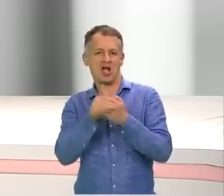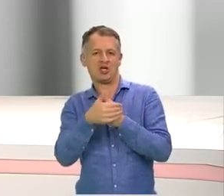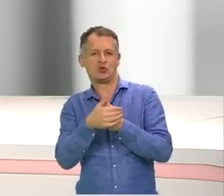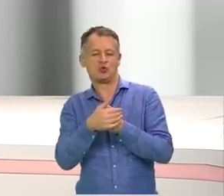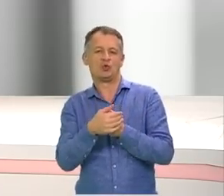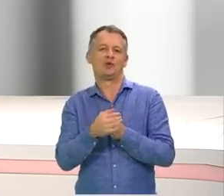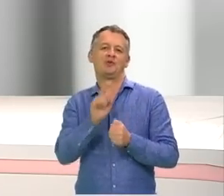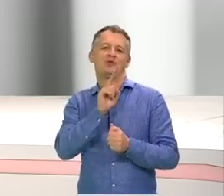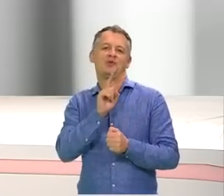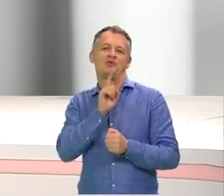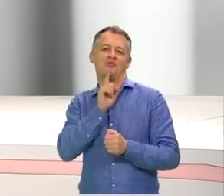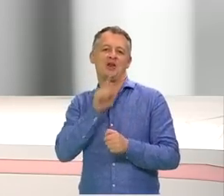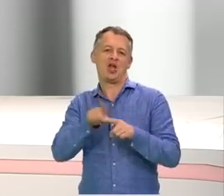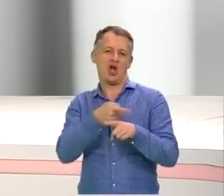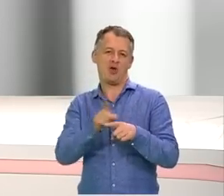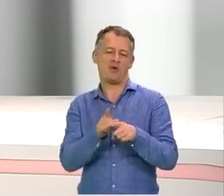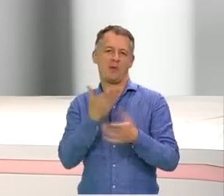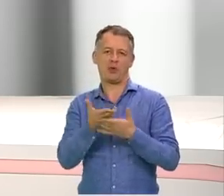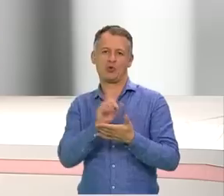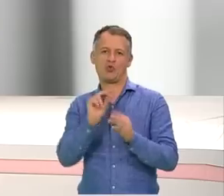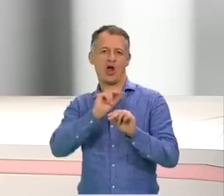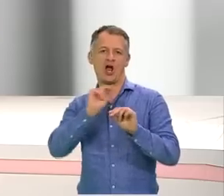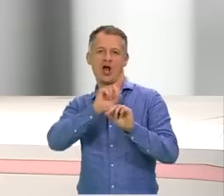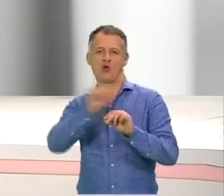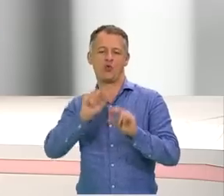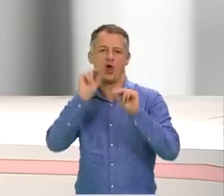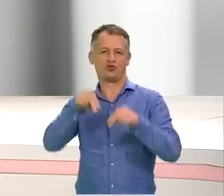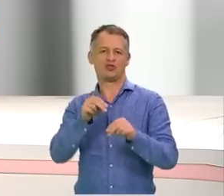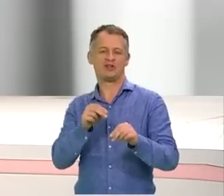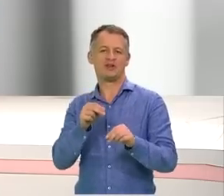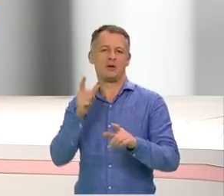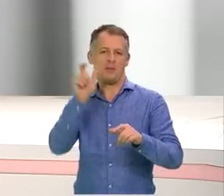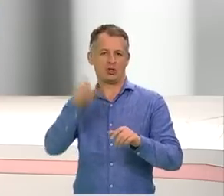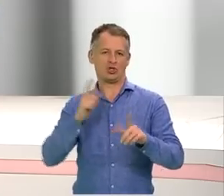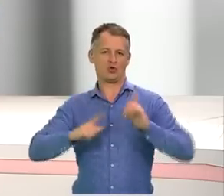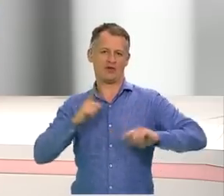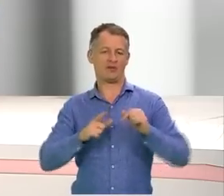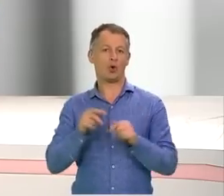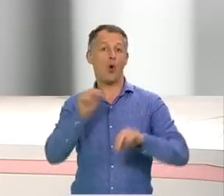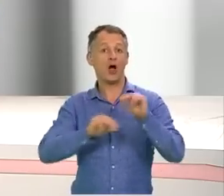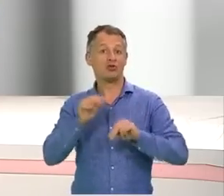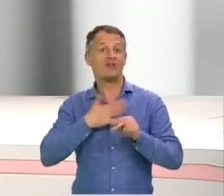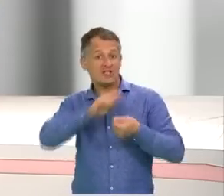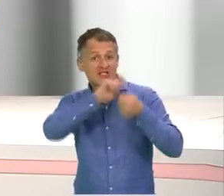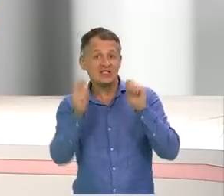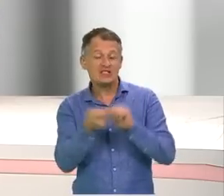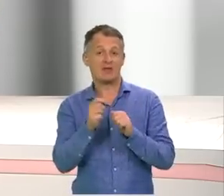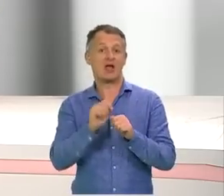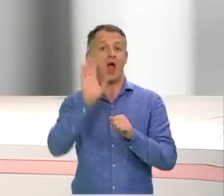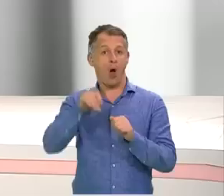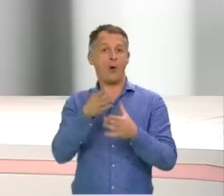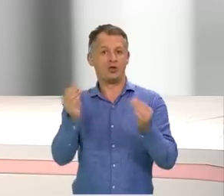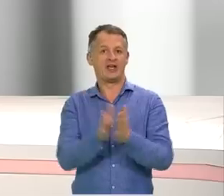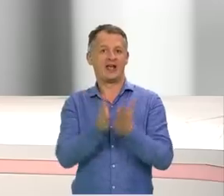să nu devină victime sigure. O asociație vrea însă să schimbe acest fenomen. Chiar din această lună, mai multe cărți care au ca